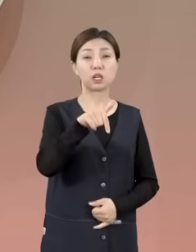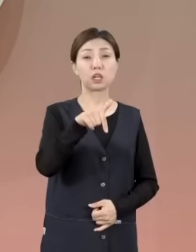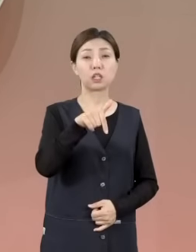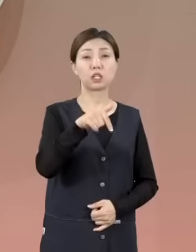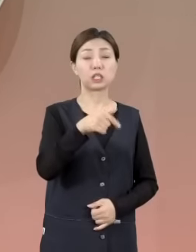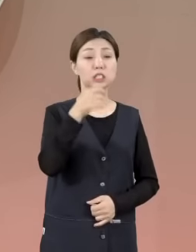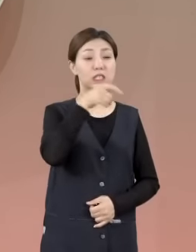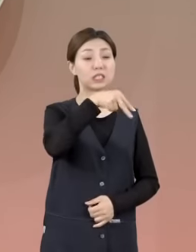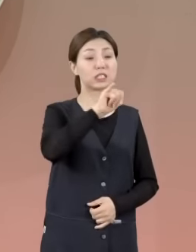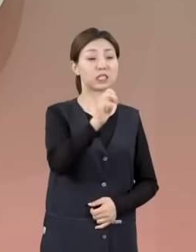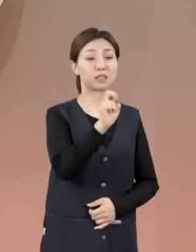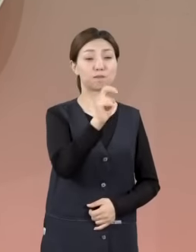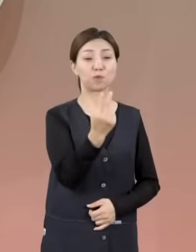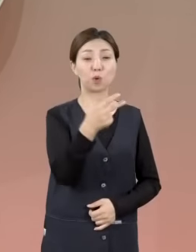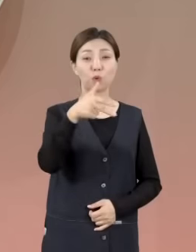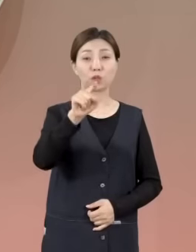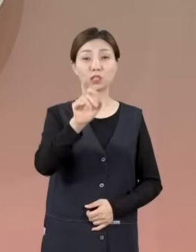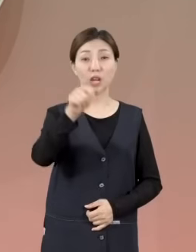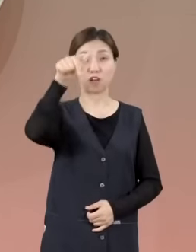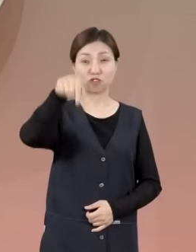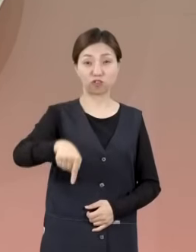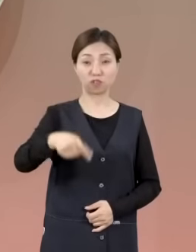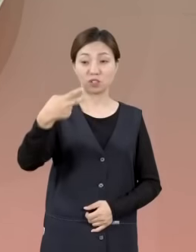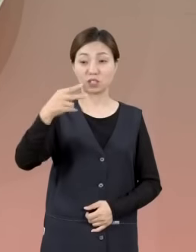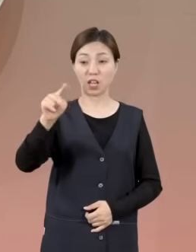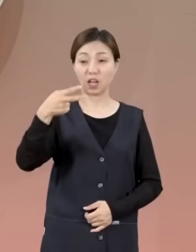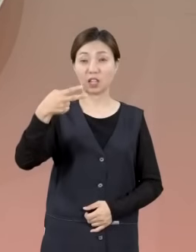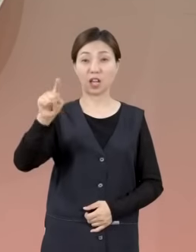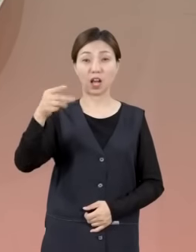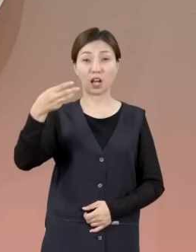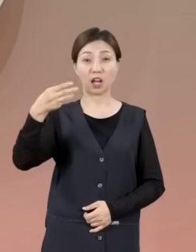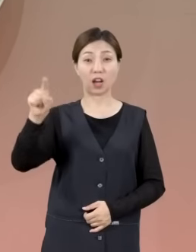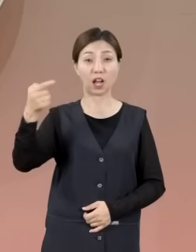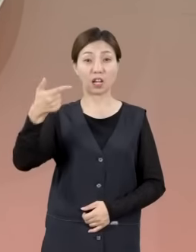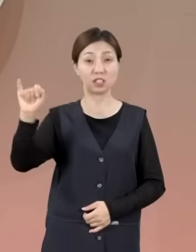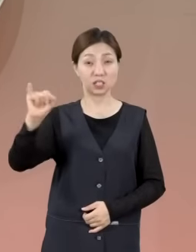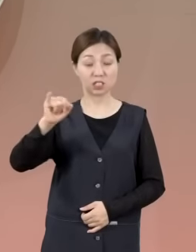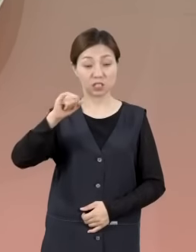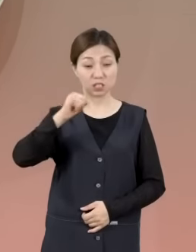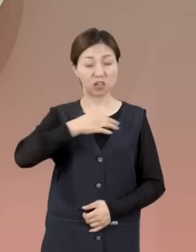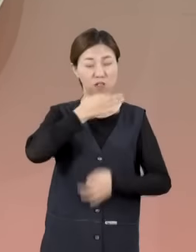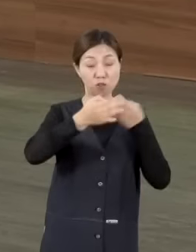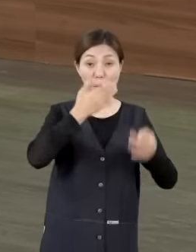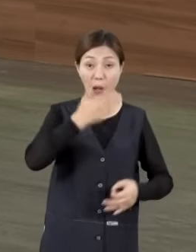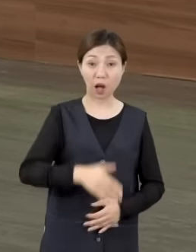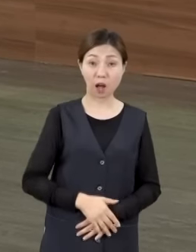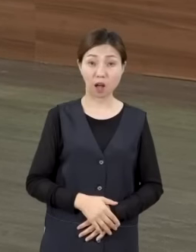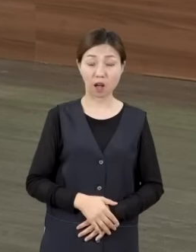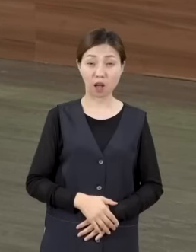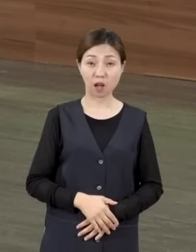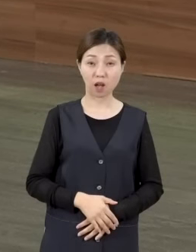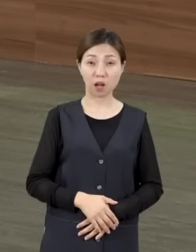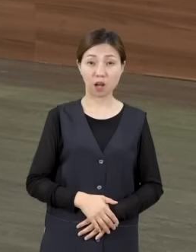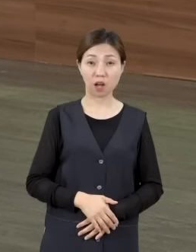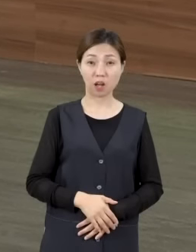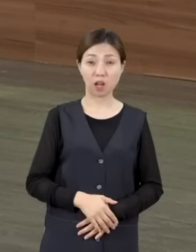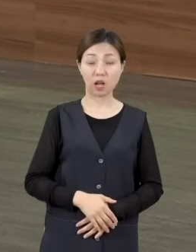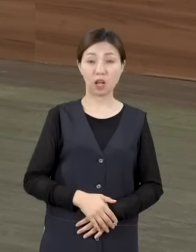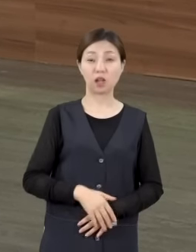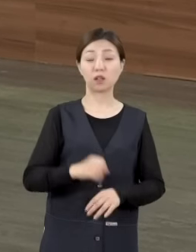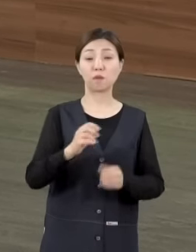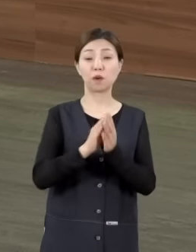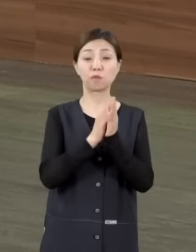기도하시는 분들은 꿈에서도 금강경 독송할 정도가 되냐 법화경 사용하시는